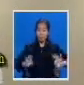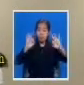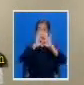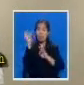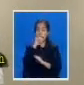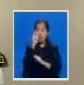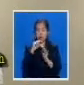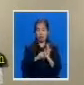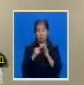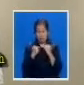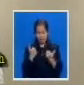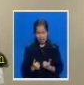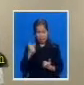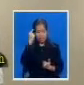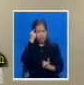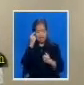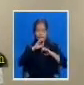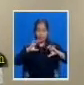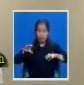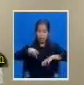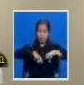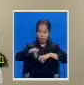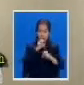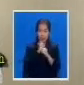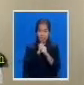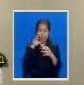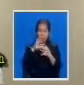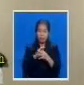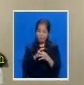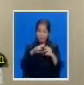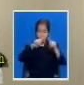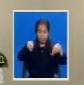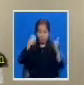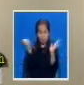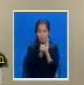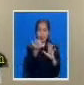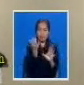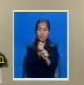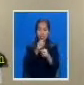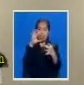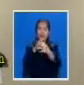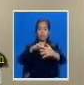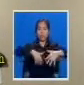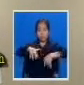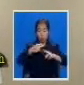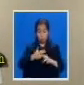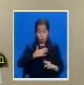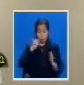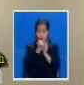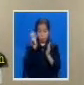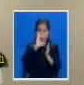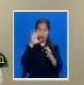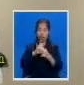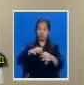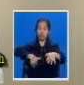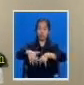เรากำลังจะดำเนินการในเรื่องของการที่จะทำเรื่องของโฉนดชุมชนการแก้ปัญหาที่ทำกินในอดีตมีข้อจำกัดอยู่อย่างหนึ่งก็คือว่